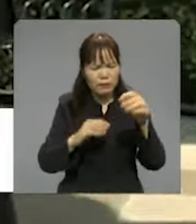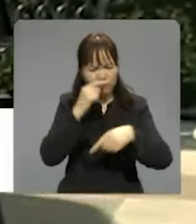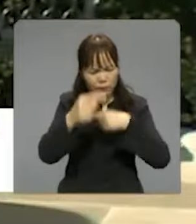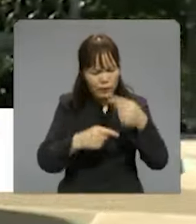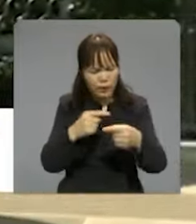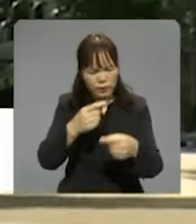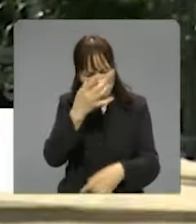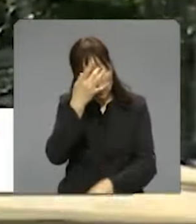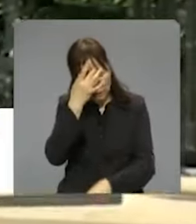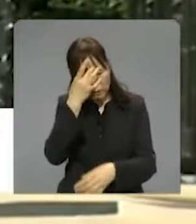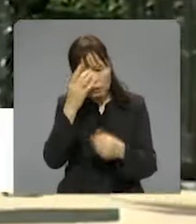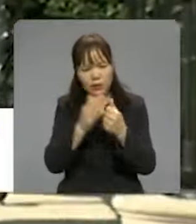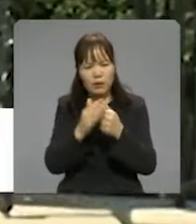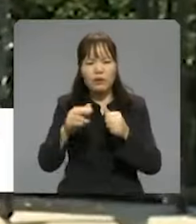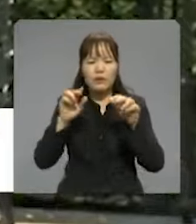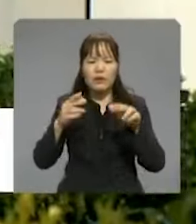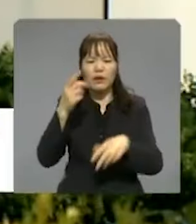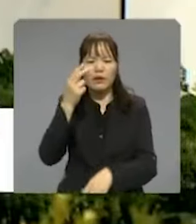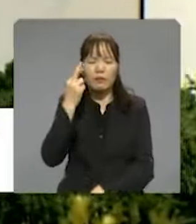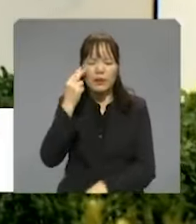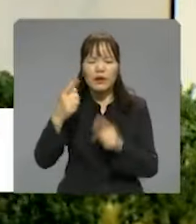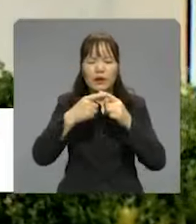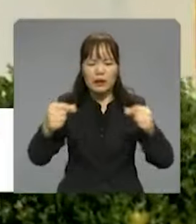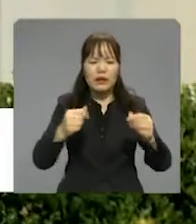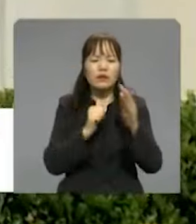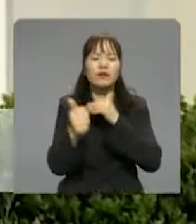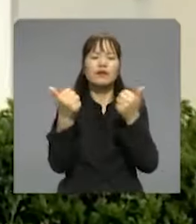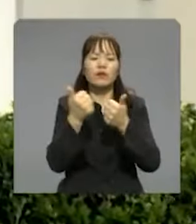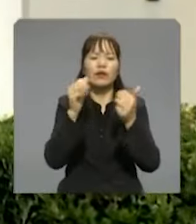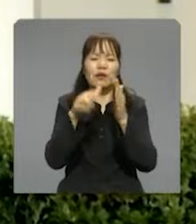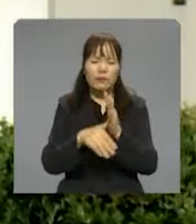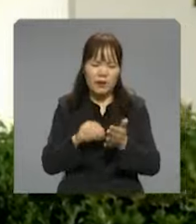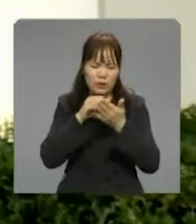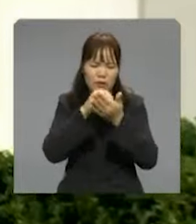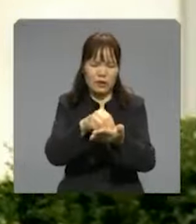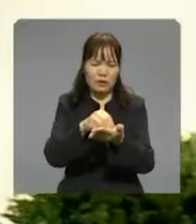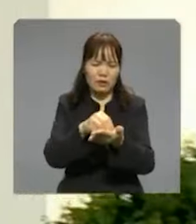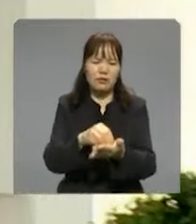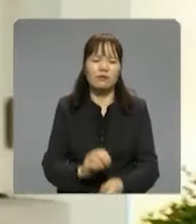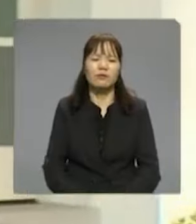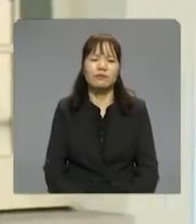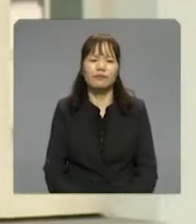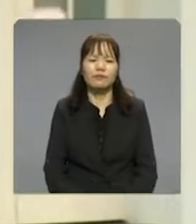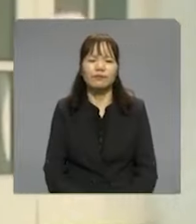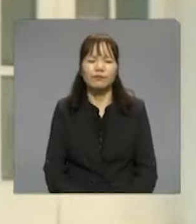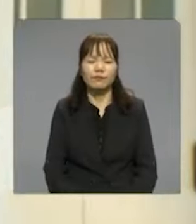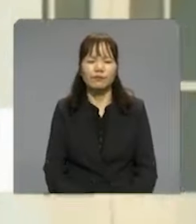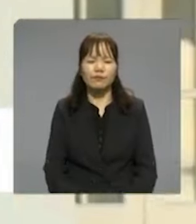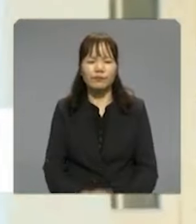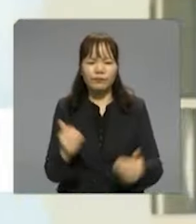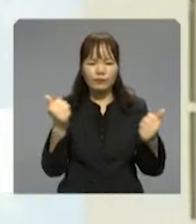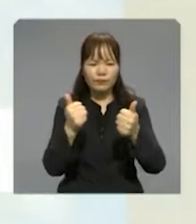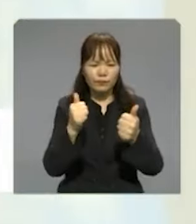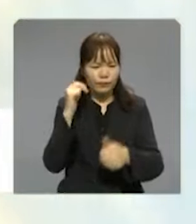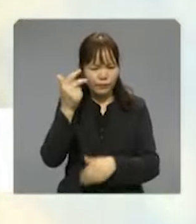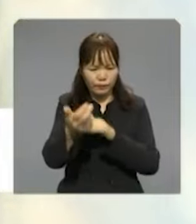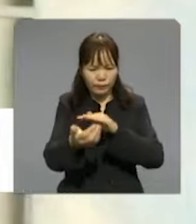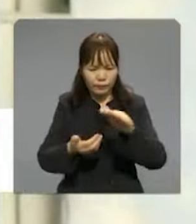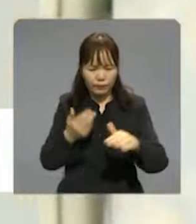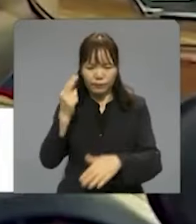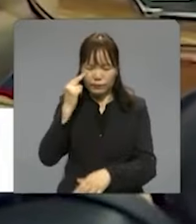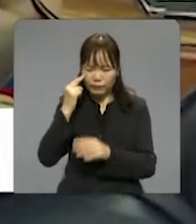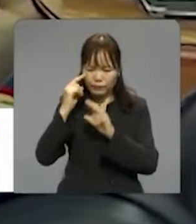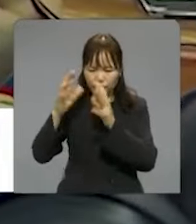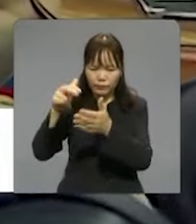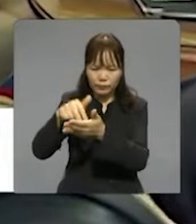이 문제는 이달 미일 정상회담 의제로도 상정된 것으로 알려졌습니다. 회담을 일주일 앞두고 미